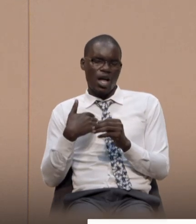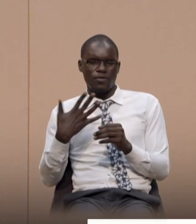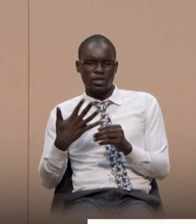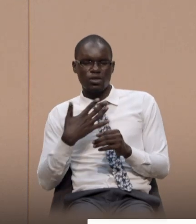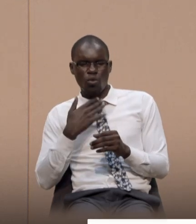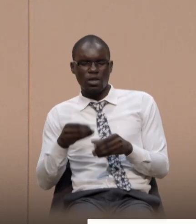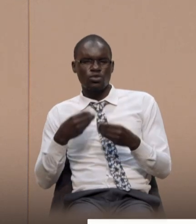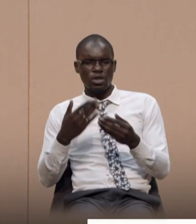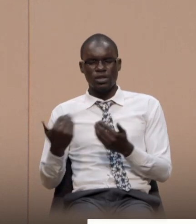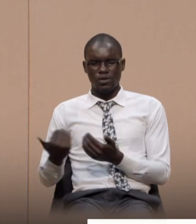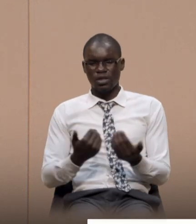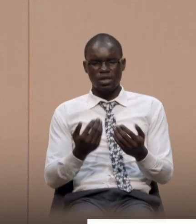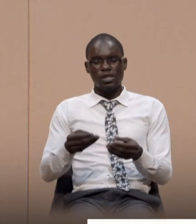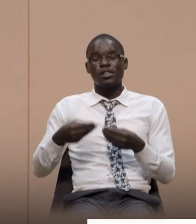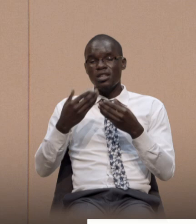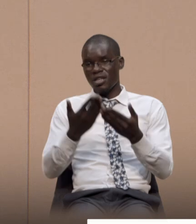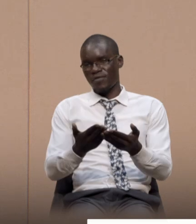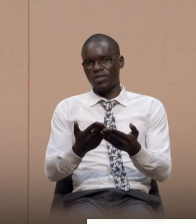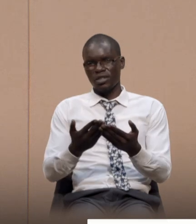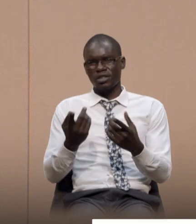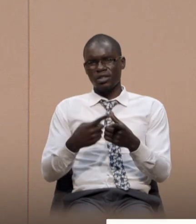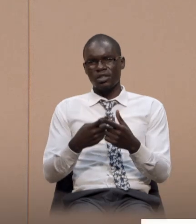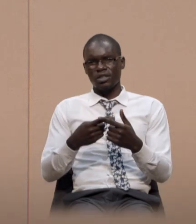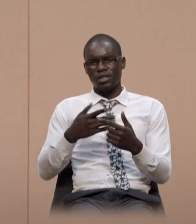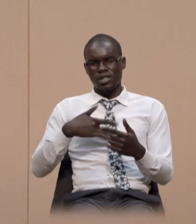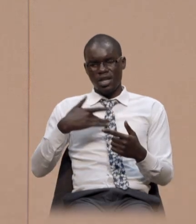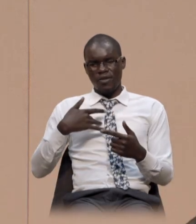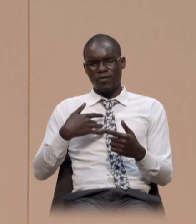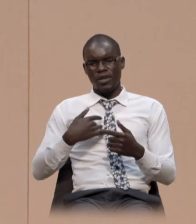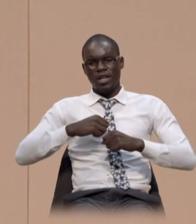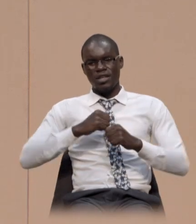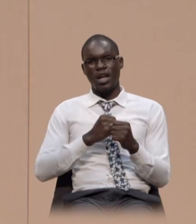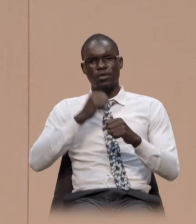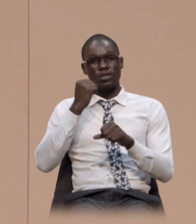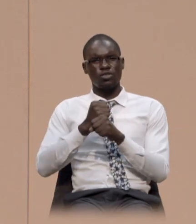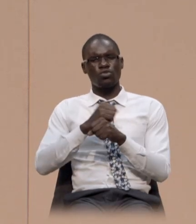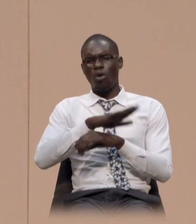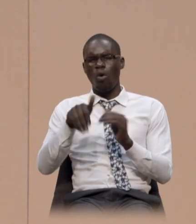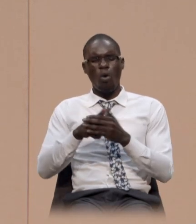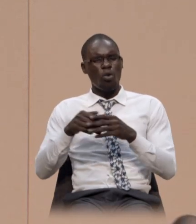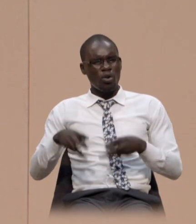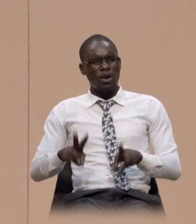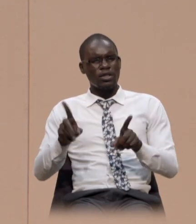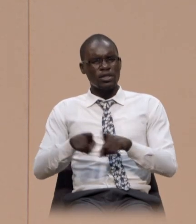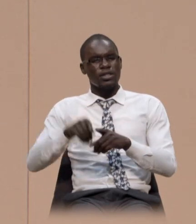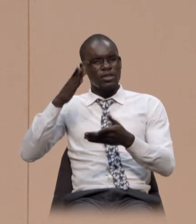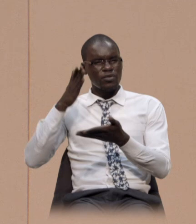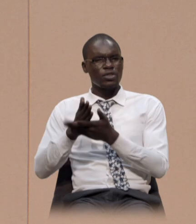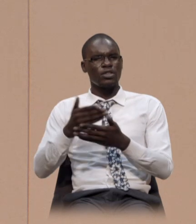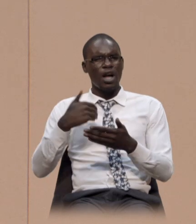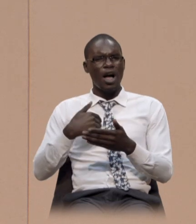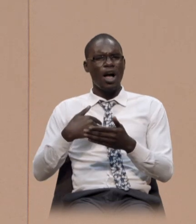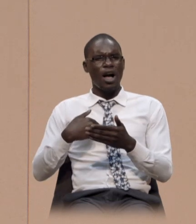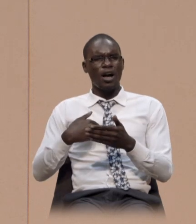kuwapatia hawa watoto, uwapatie na watafurahi. Ufanye njia zote kuhakikisha kwamba